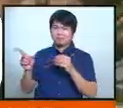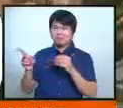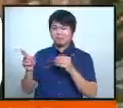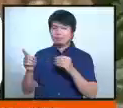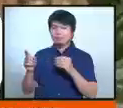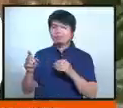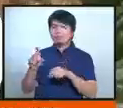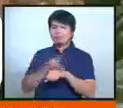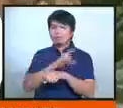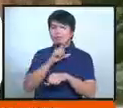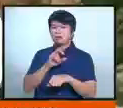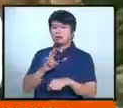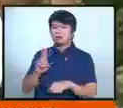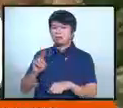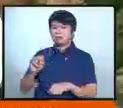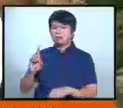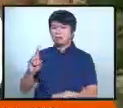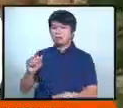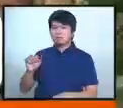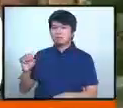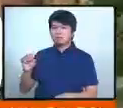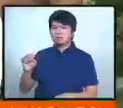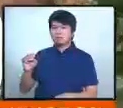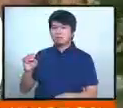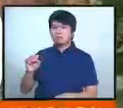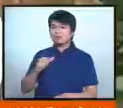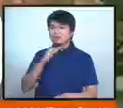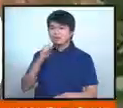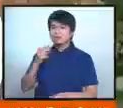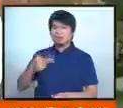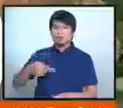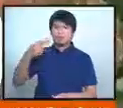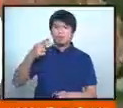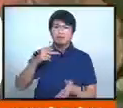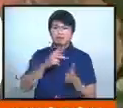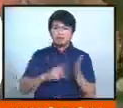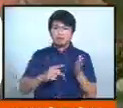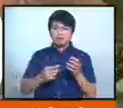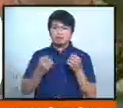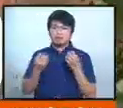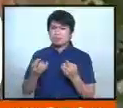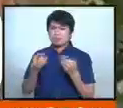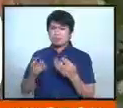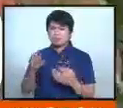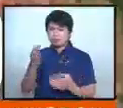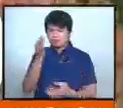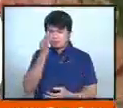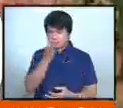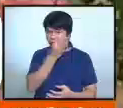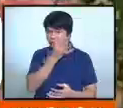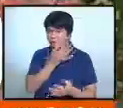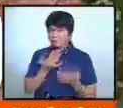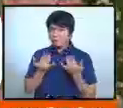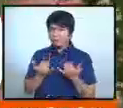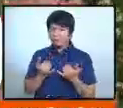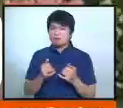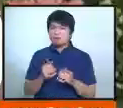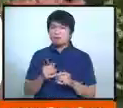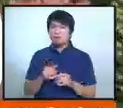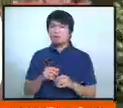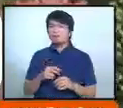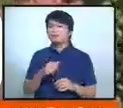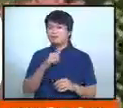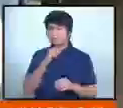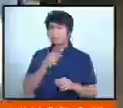undas natin. Kaya hindi siya tataas ng presyo, tapos mas marami siyang bulaklak ngayon. Kaya hindi sila masyadong